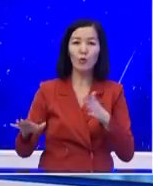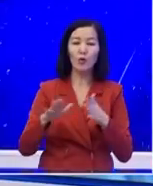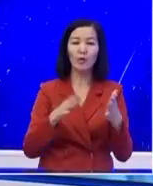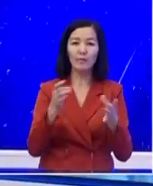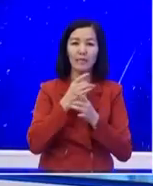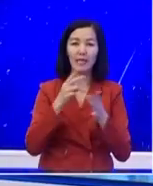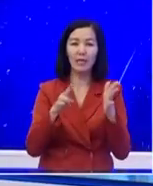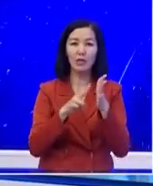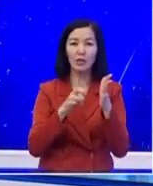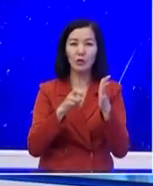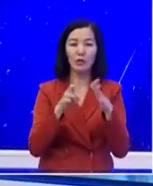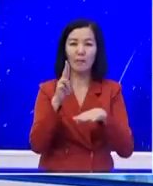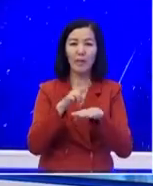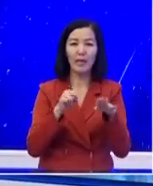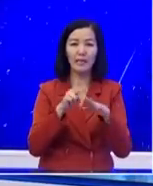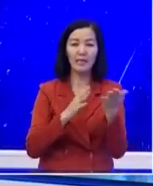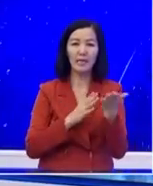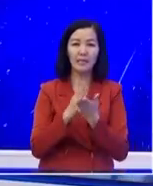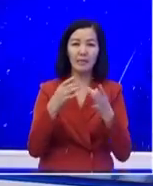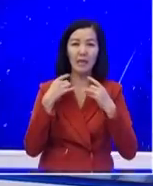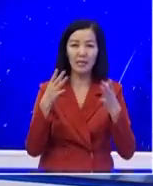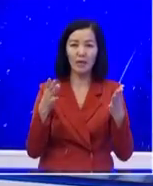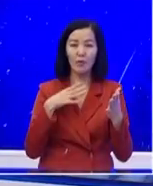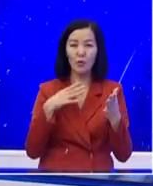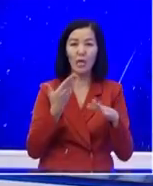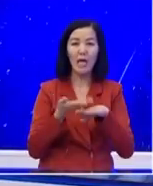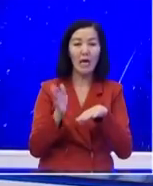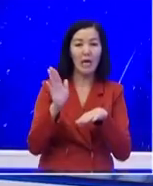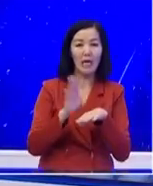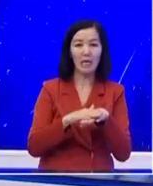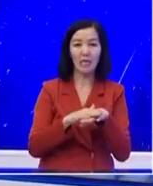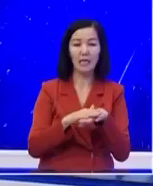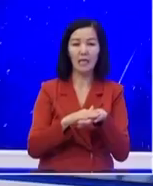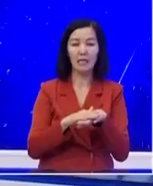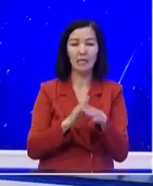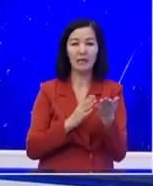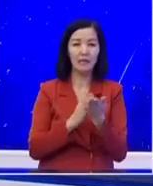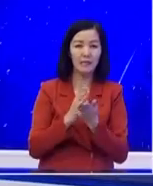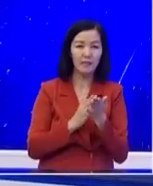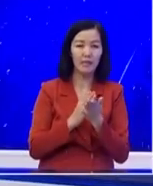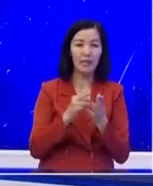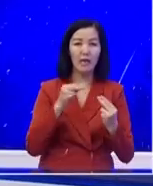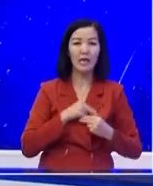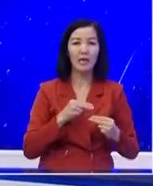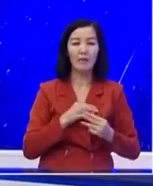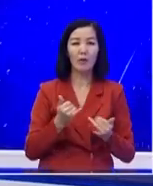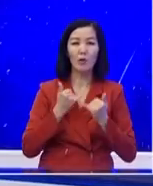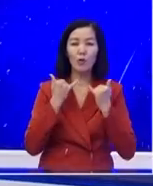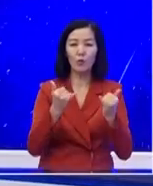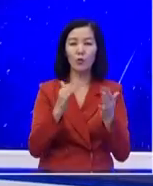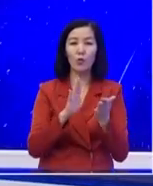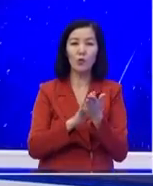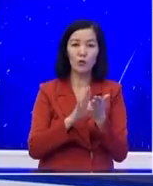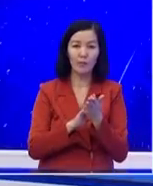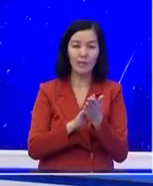атаулы датаны 700-ге тарта полиция қызметкері атап өтуде. Қиындығы мен қатері мол саладағы қызметкерлер еңбегі әрдайым